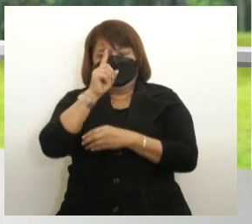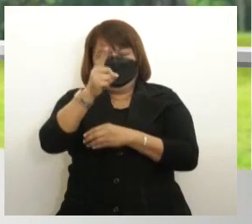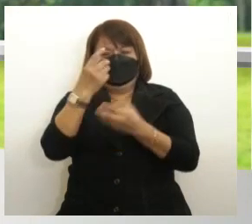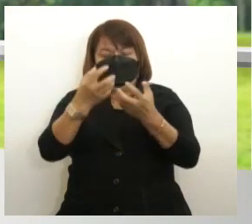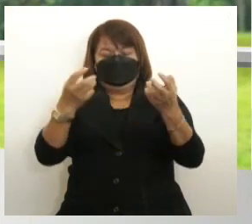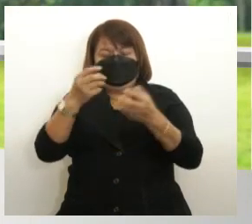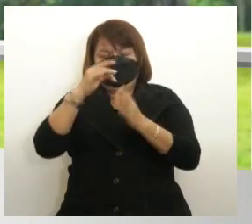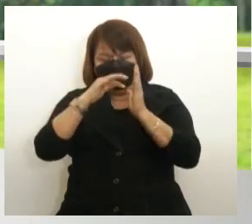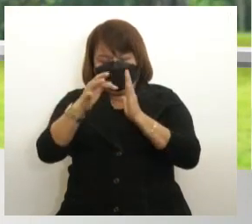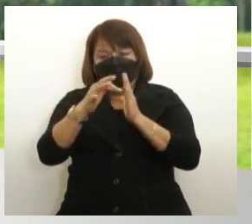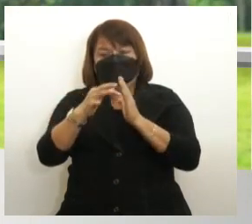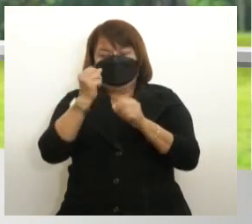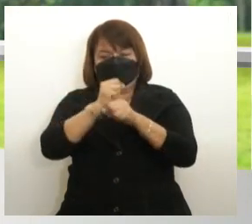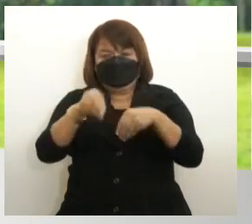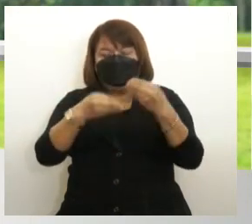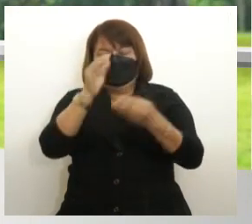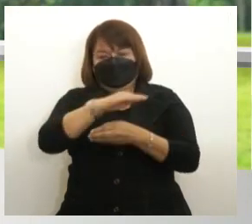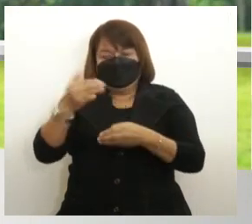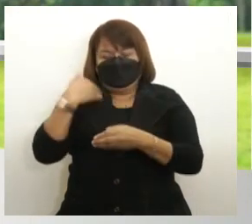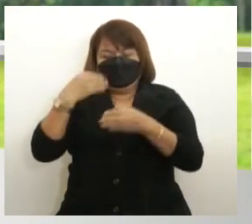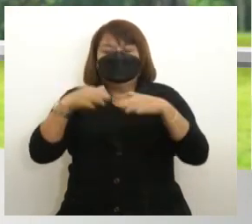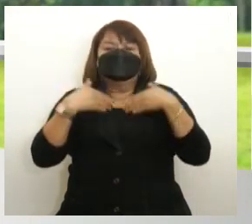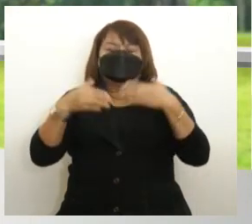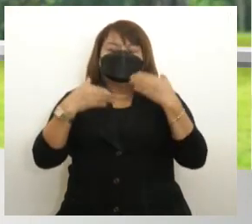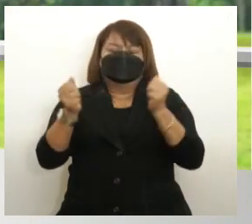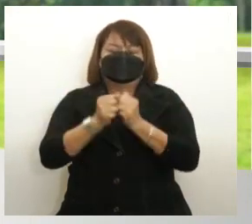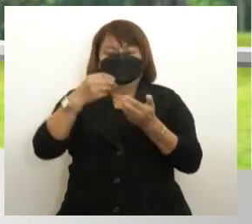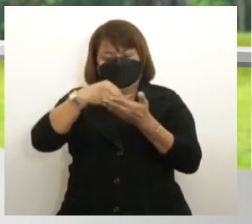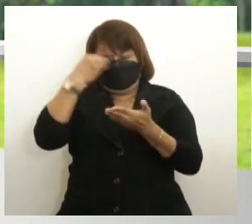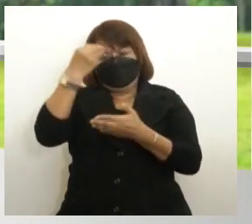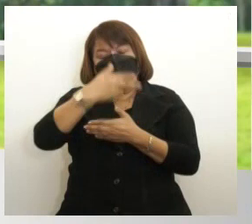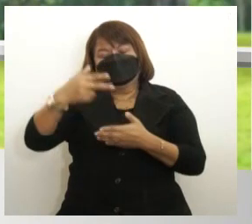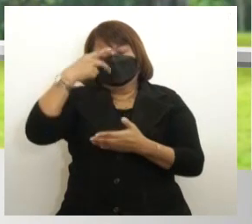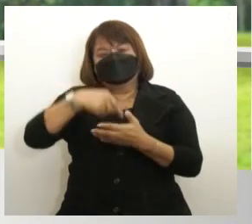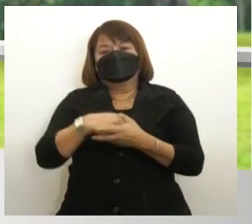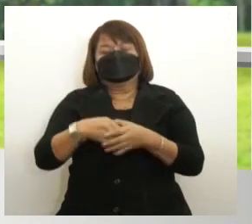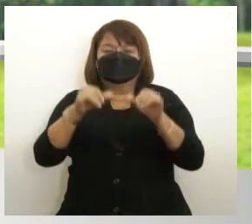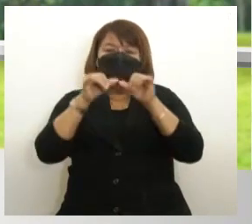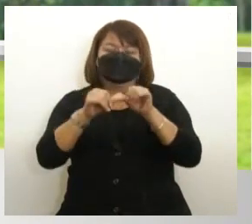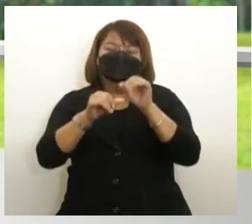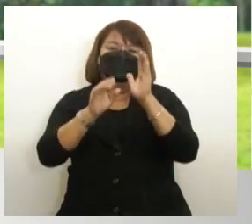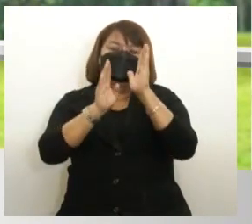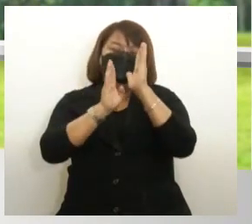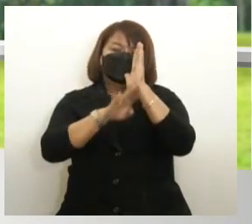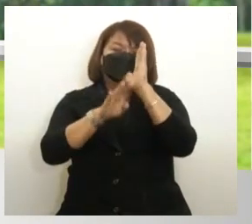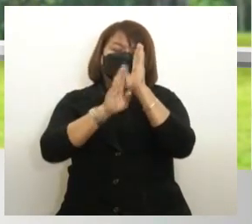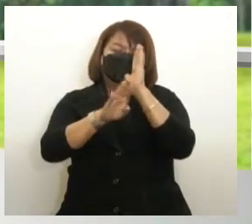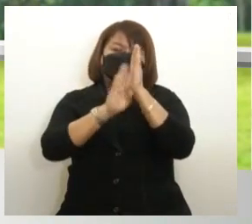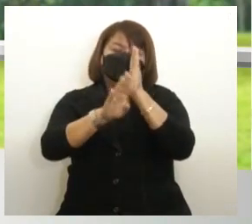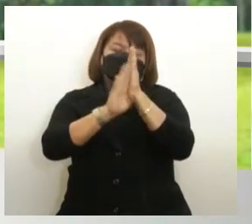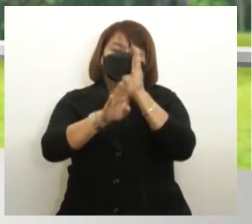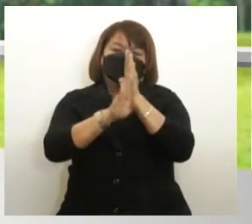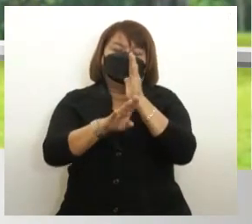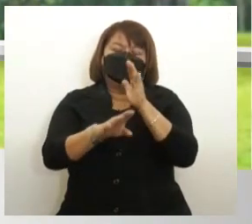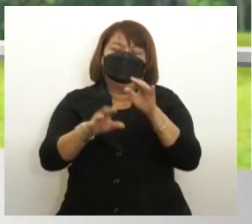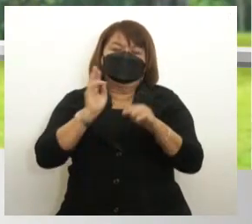ทางการศึกษาที่ทำให้เด็กๆนั้นได้มีความสุขกับการเรียนภาษาไทยค่ะเรายังอยู่กันที่ภาคตะวันออกเฉียงเหนือนะคะท่านผู้ชมคะซึ่ง